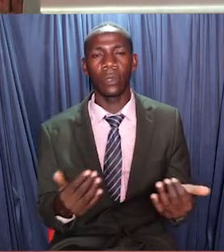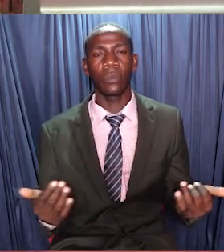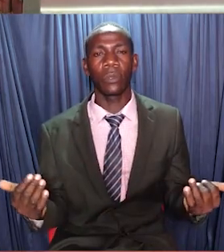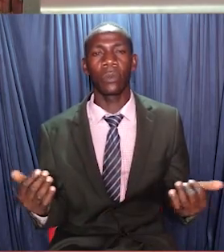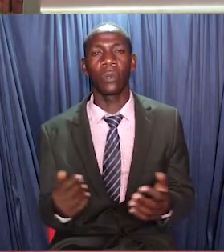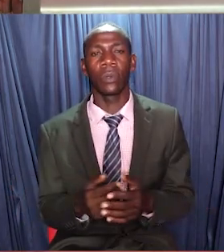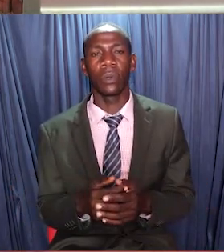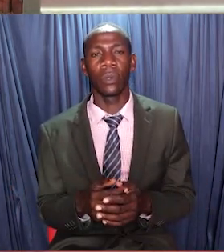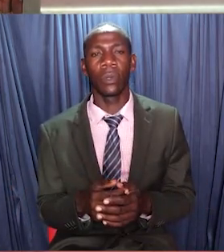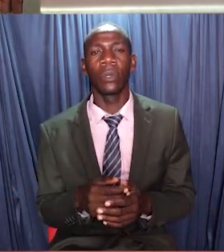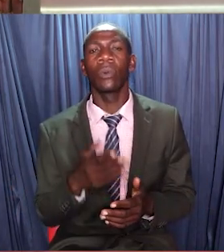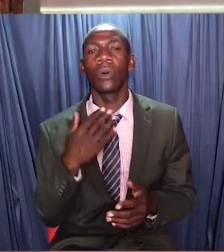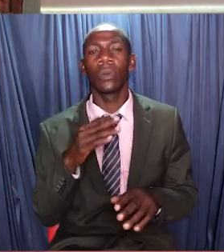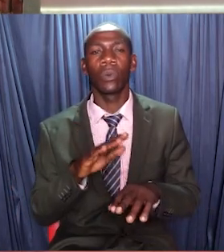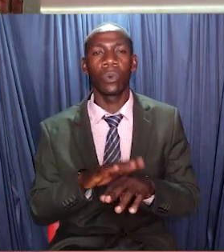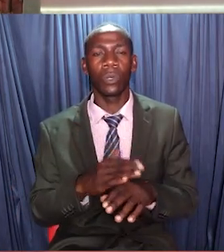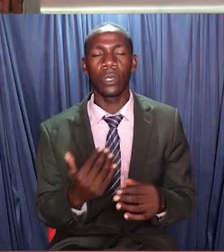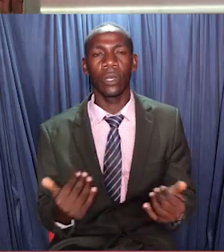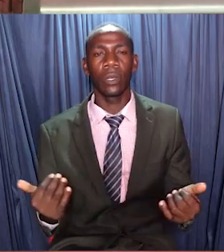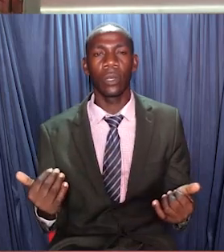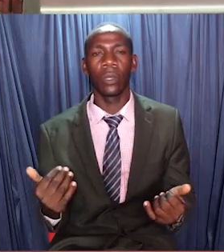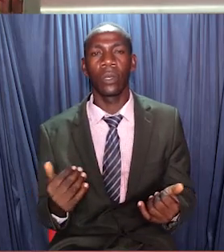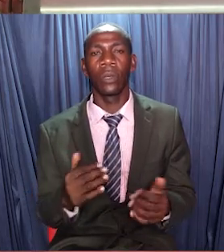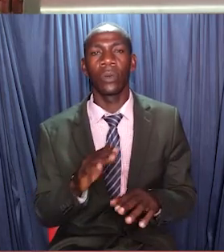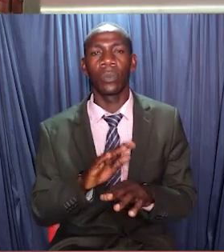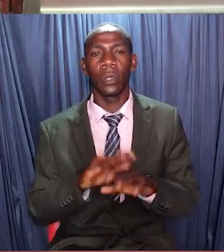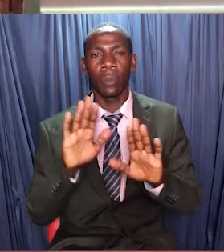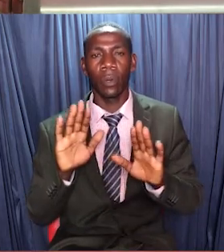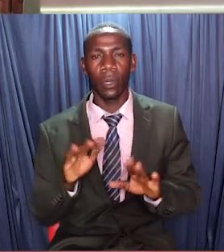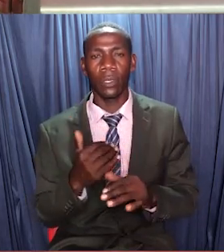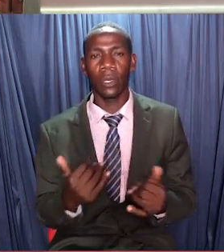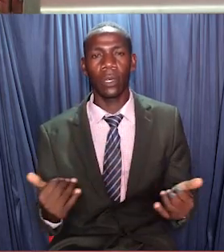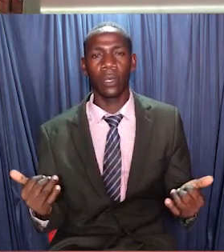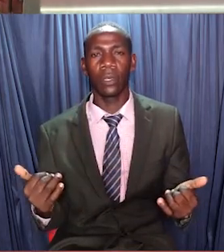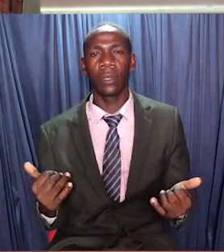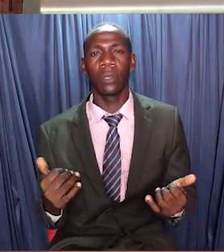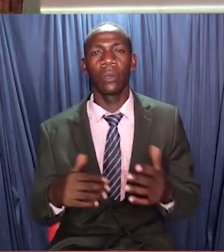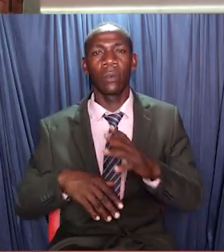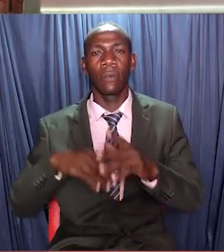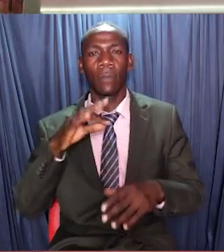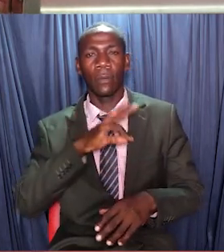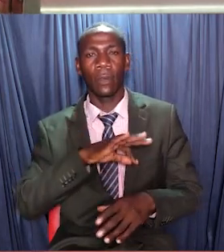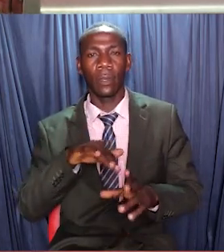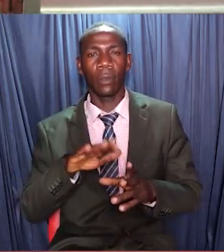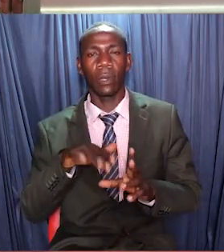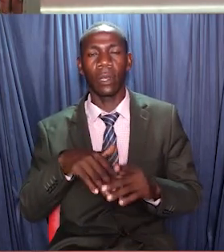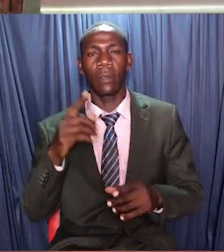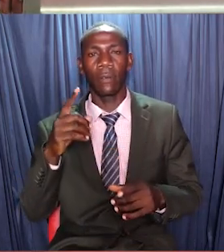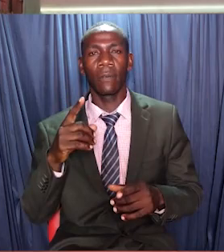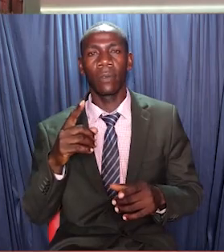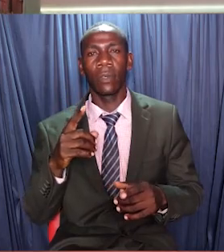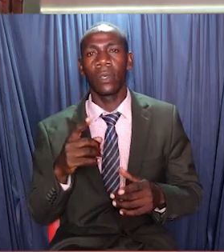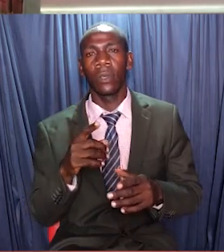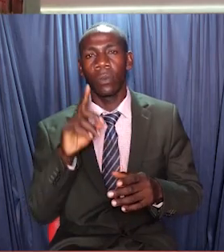make you sons. Ili uwe mwana mwema. For you to be a good child. Iwe ile mwana wa kufaa. For you to be a worthy child. Ili ufaike maishani mwako. For you to prosper in your life. Uwe